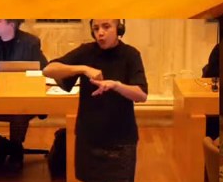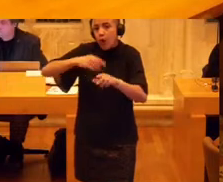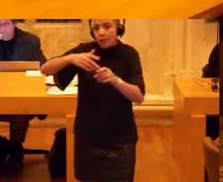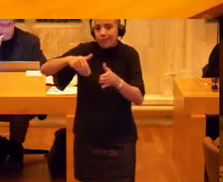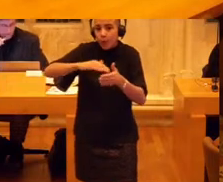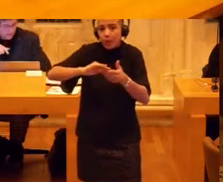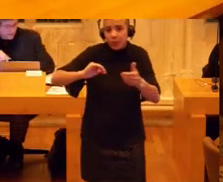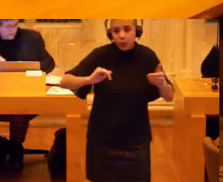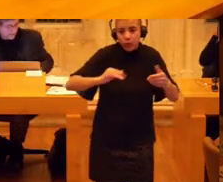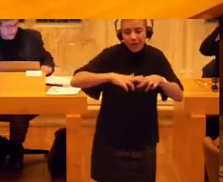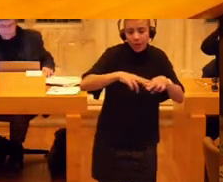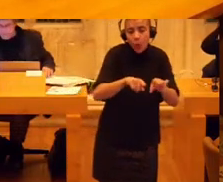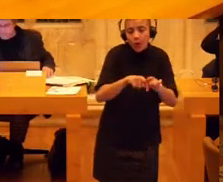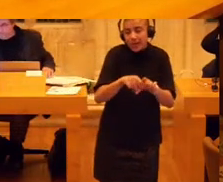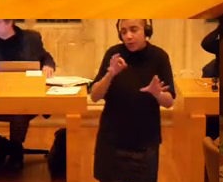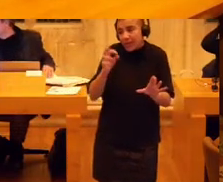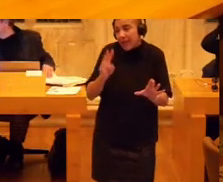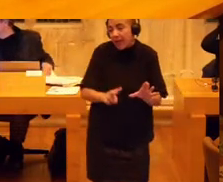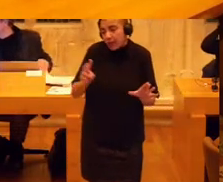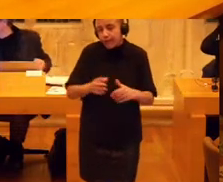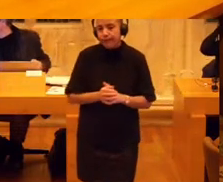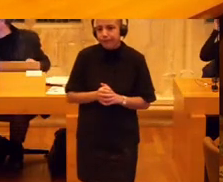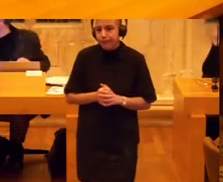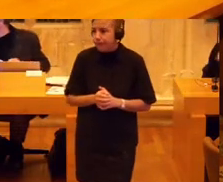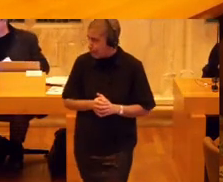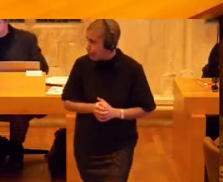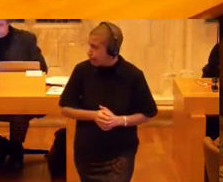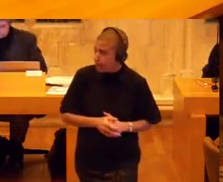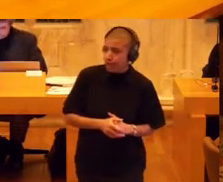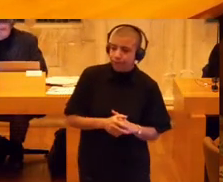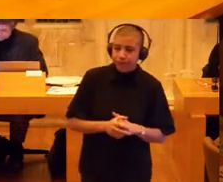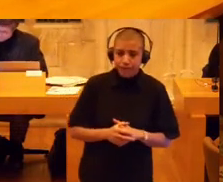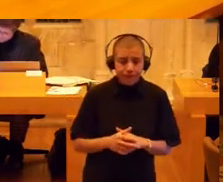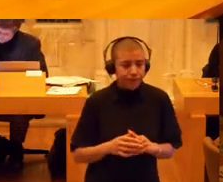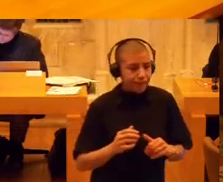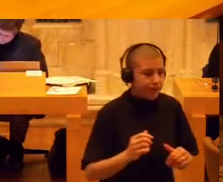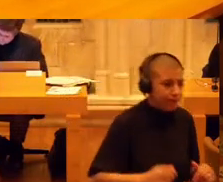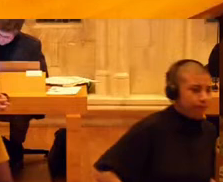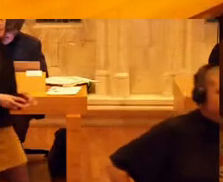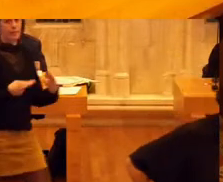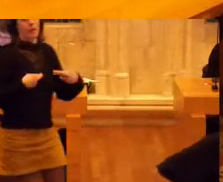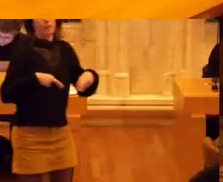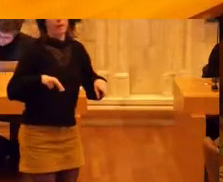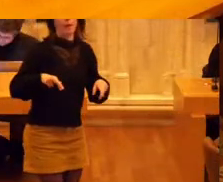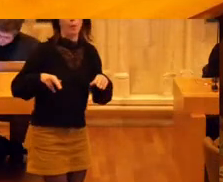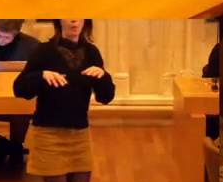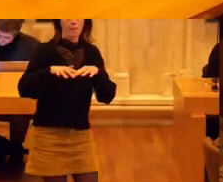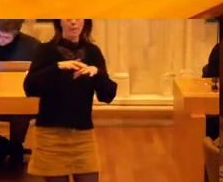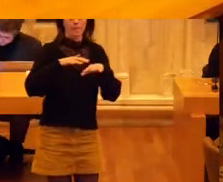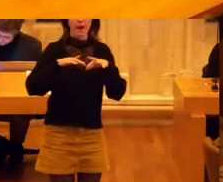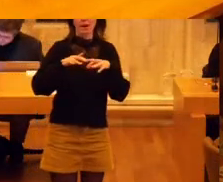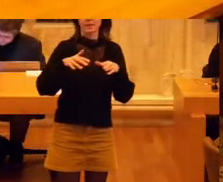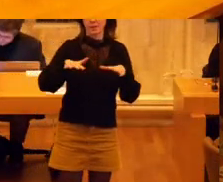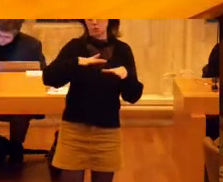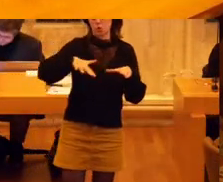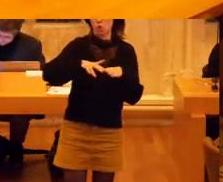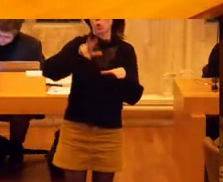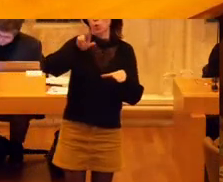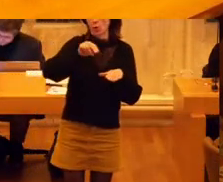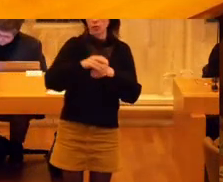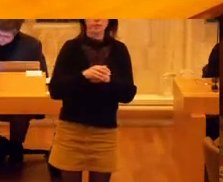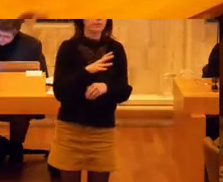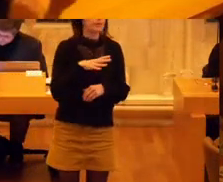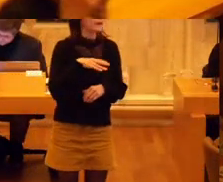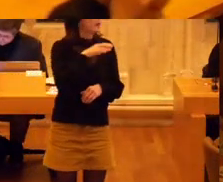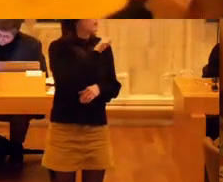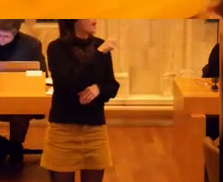Quant à la rue du Marais, effectivement, la vocation est l'équivalent d'une zone 30, hein, concrètement, en termes de rue. Oui, madame Anne.